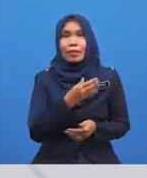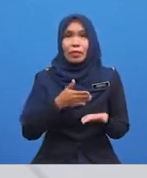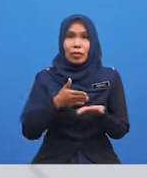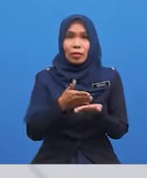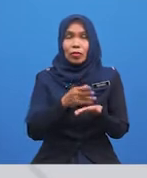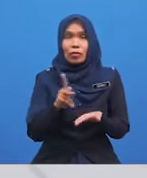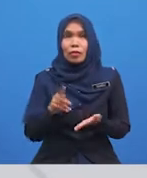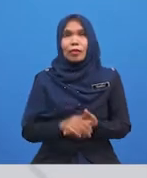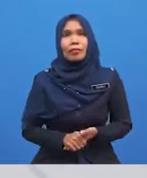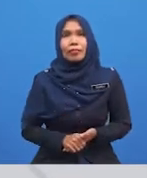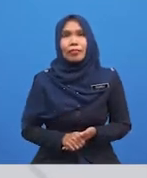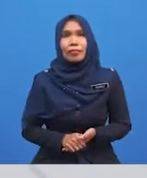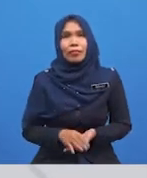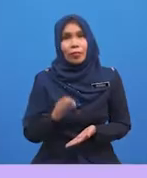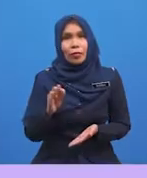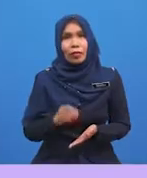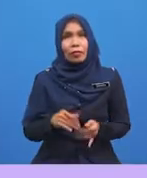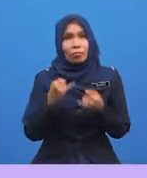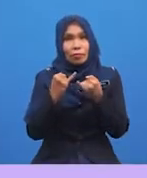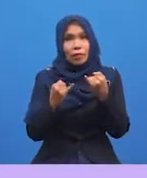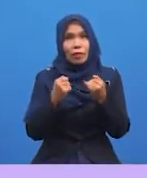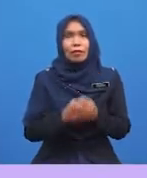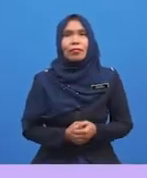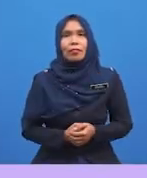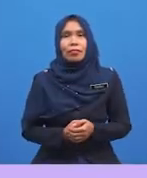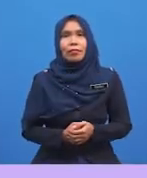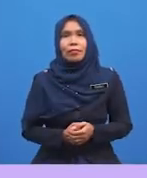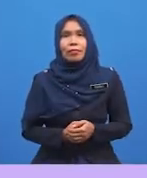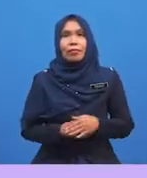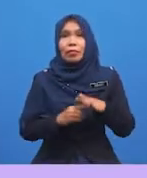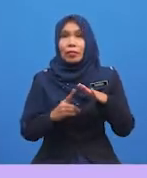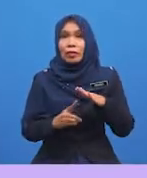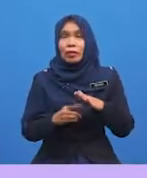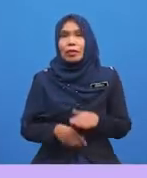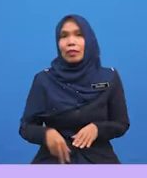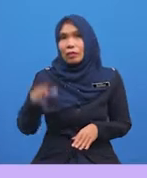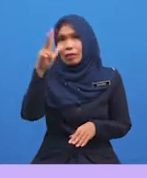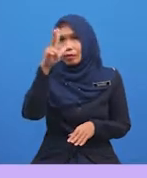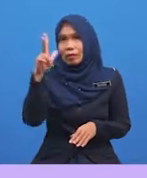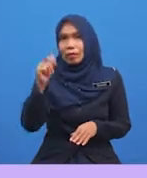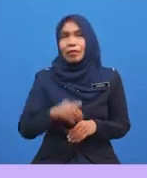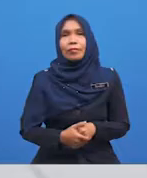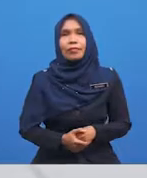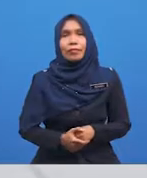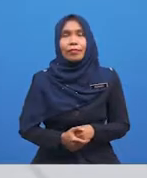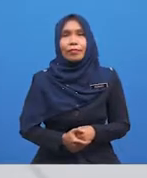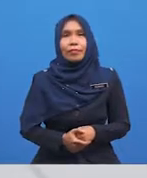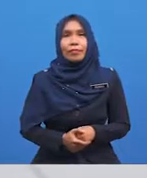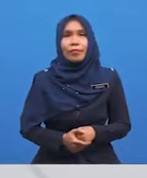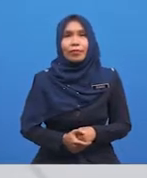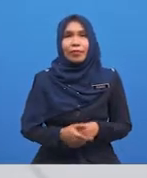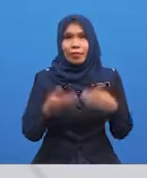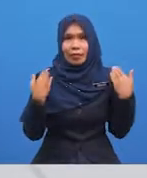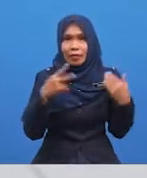teruskan dengan faktor yang terakhir iaitu dasar kerajaan atau governance.